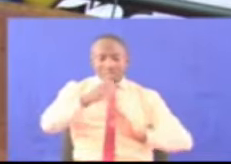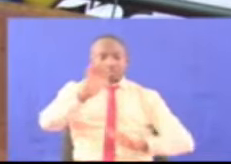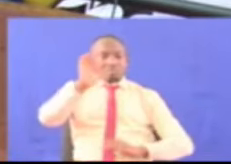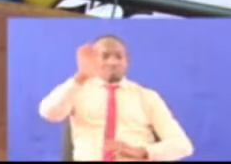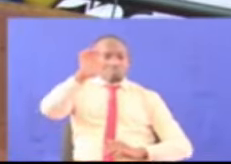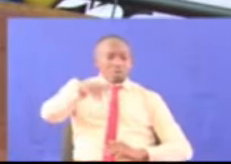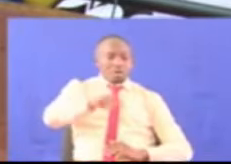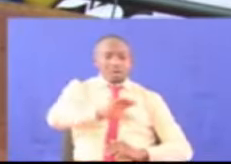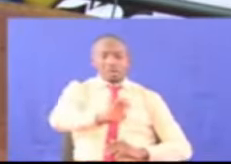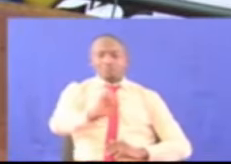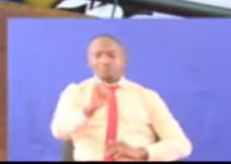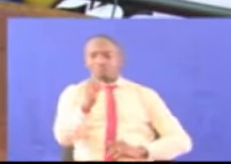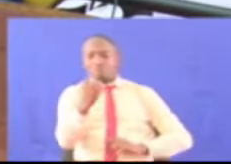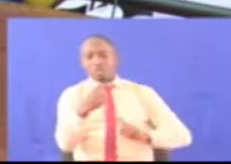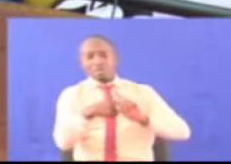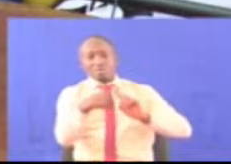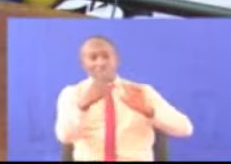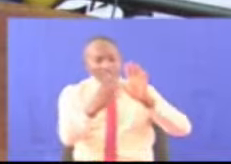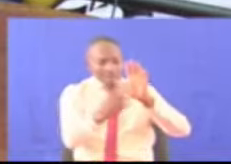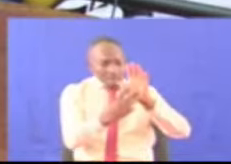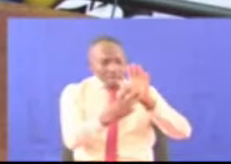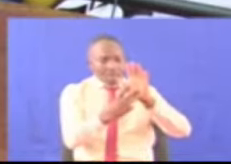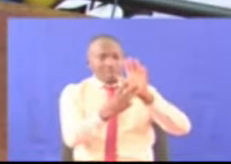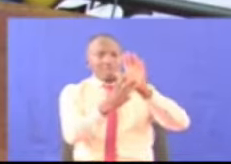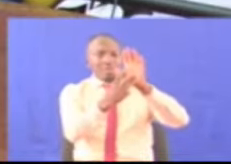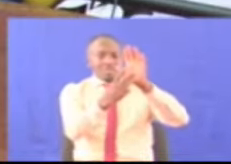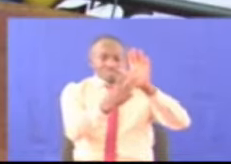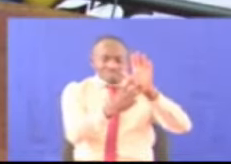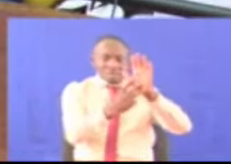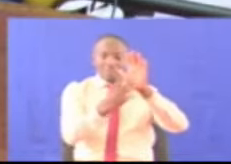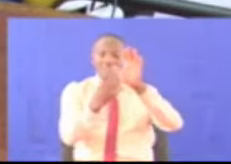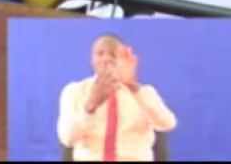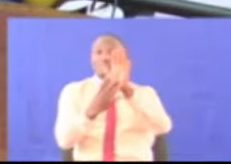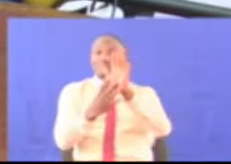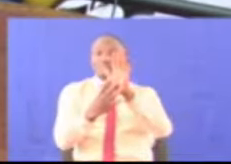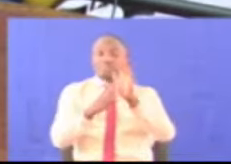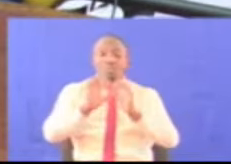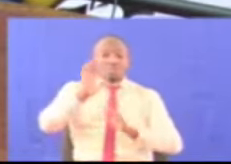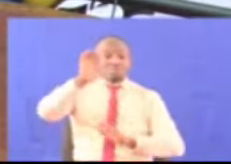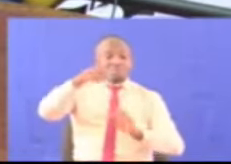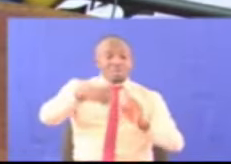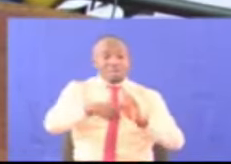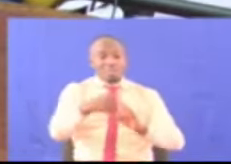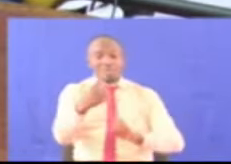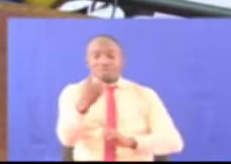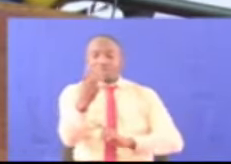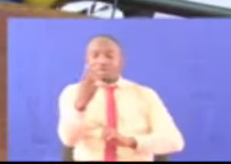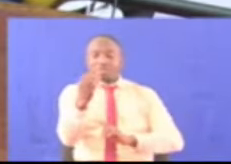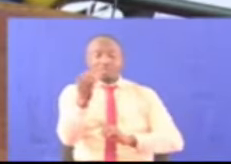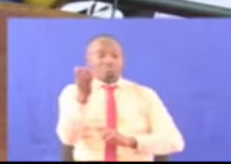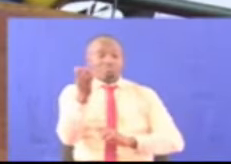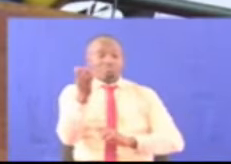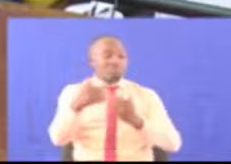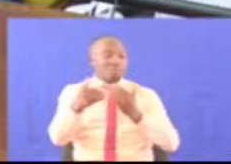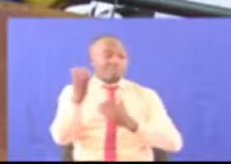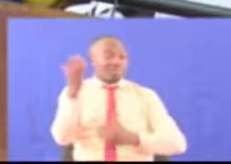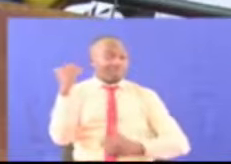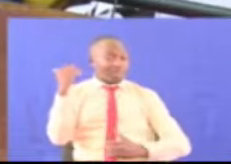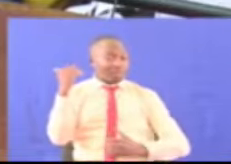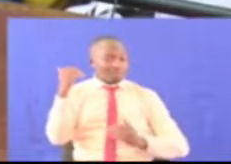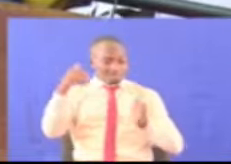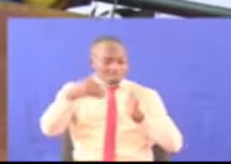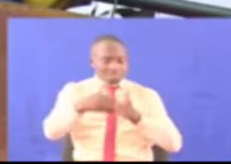1889, takriban miaka 130 iliyopita. Hadi hivi sasa yapo mataifa